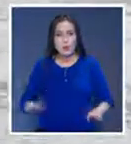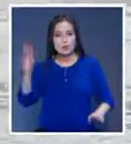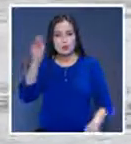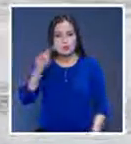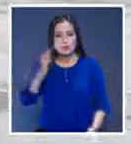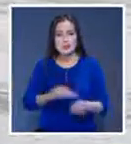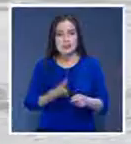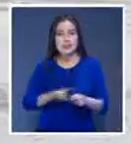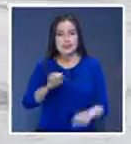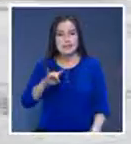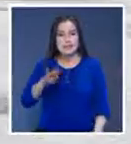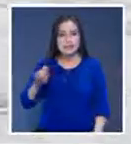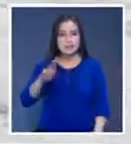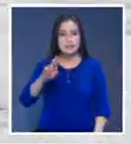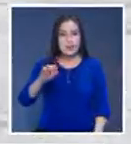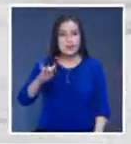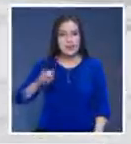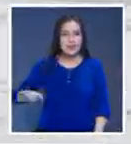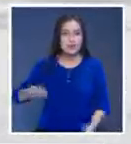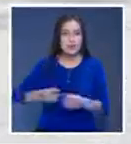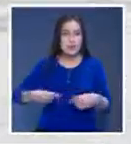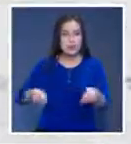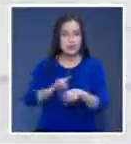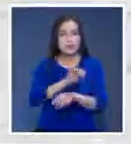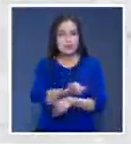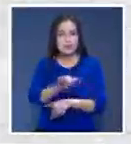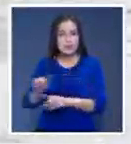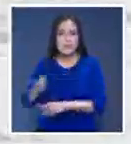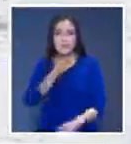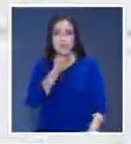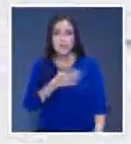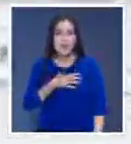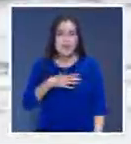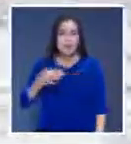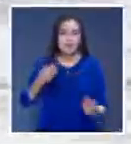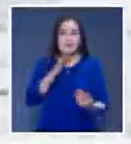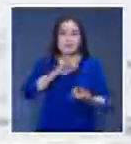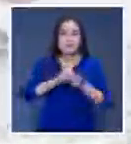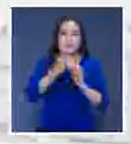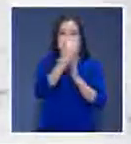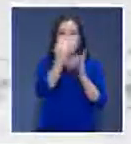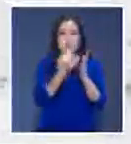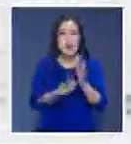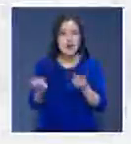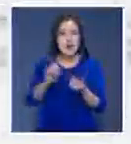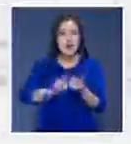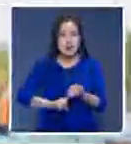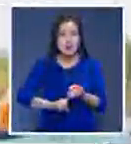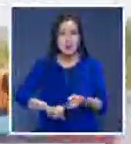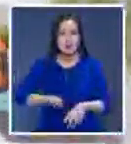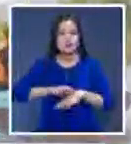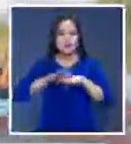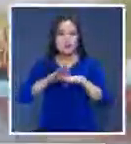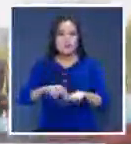шіліктісі мен берел қорғандарын аралаған балалар енді шаһардың шырайлы жерлерін көрді. Рухани жаңғыру бағдарламасы аясында ұйымдастырылған слетке